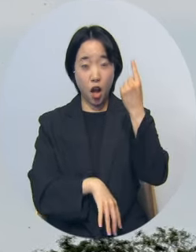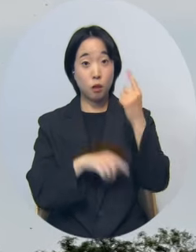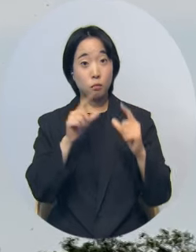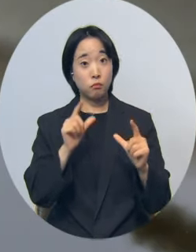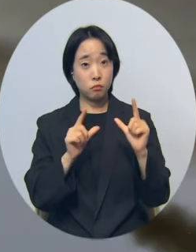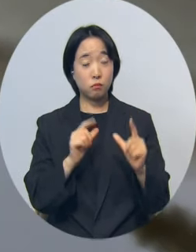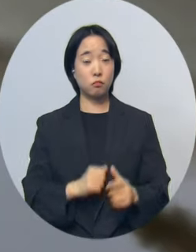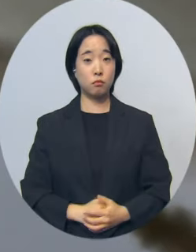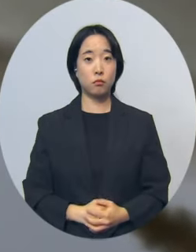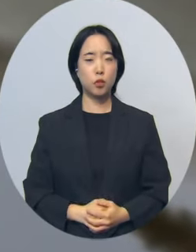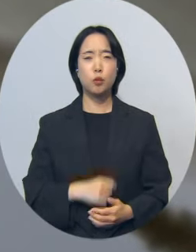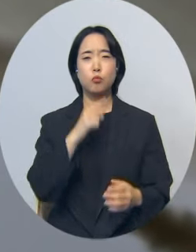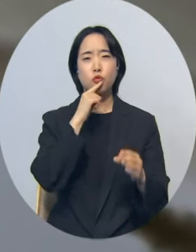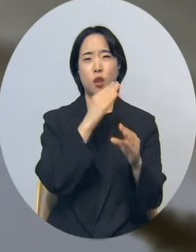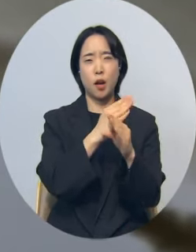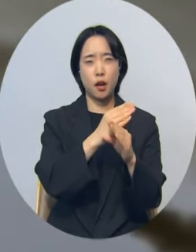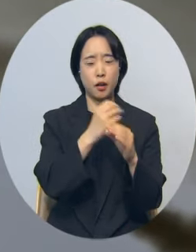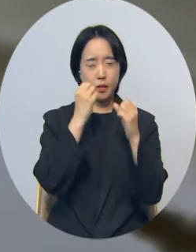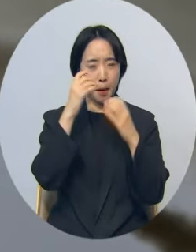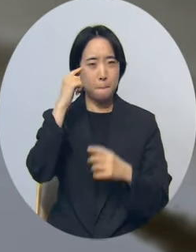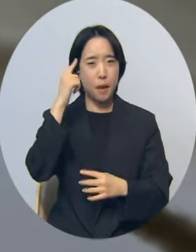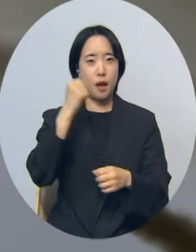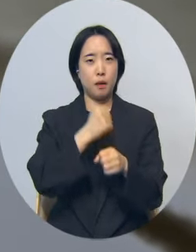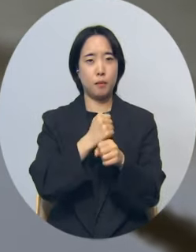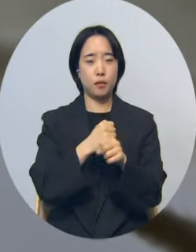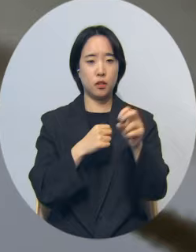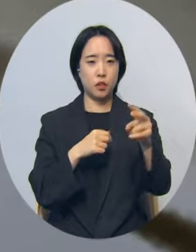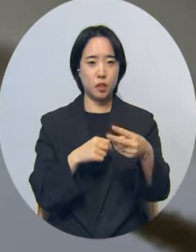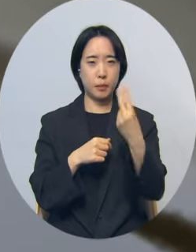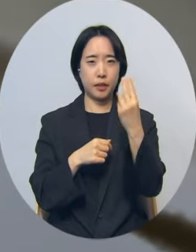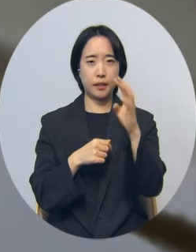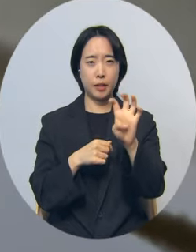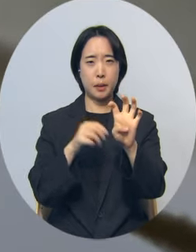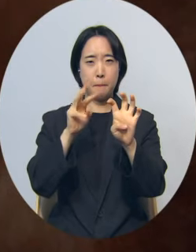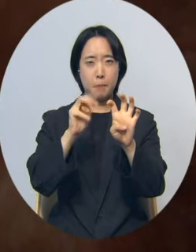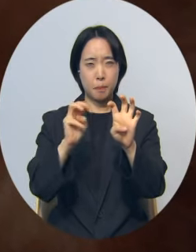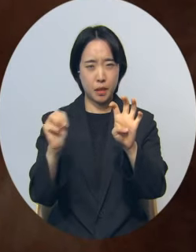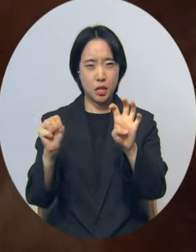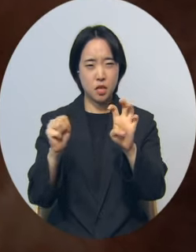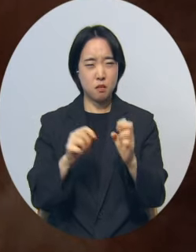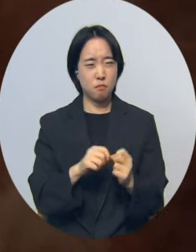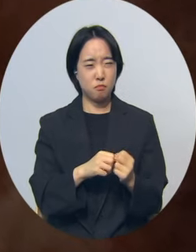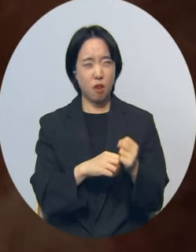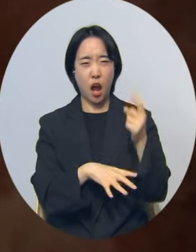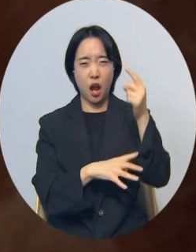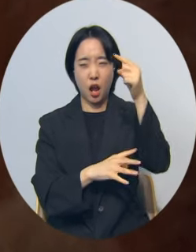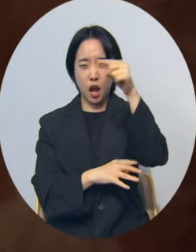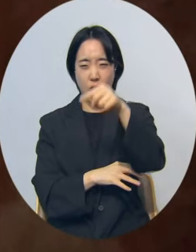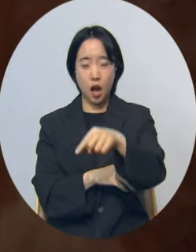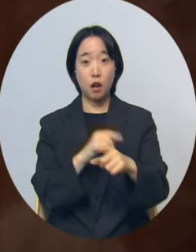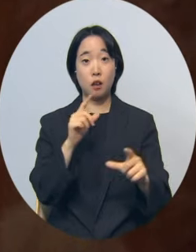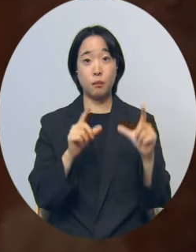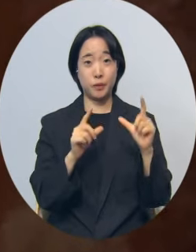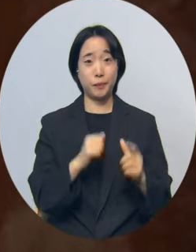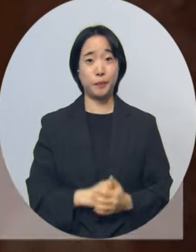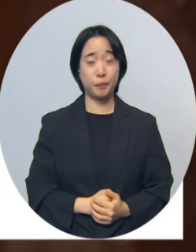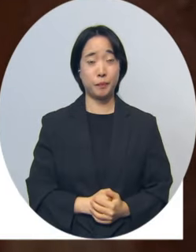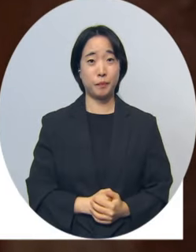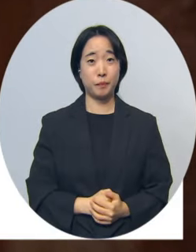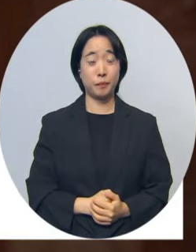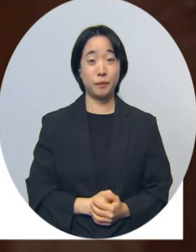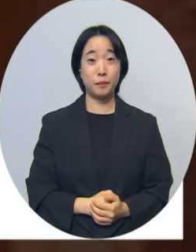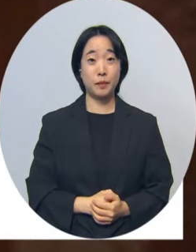오릅니다. 북한이 신형 240mm 방사포 시험 사격 장면을 공개했습니다. 북한 관영 매체는